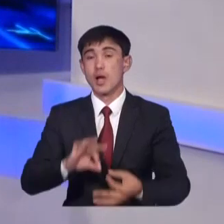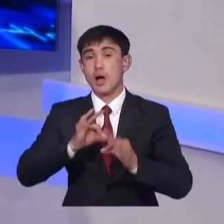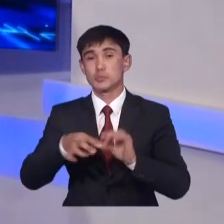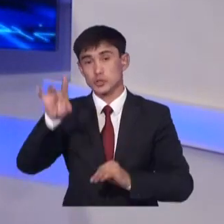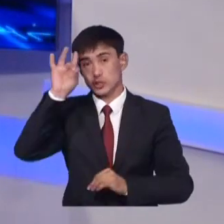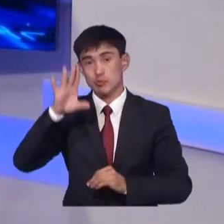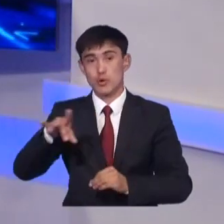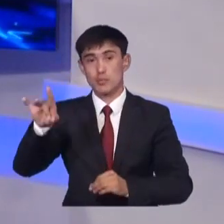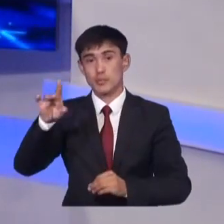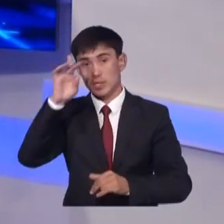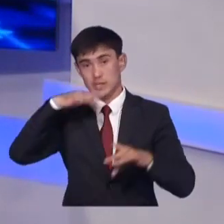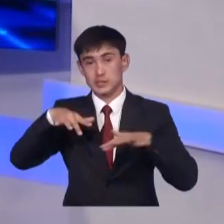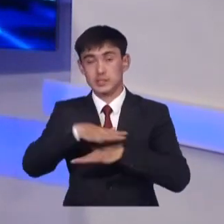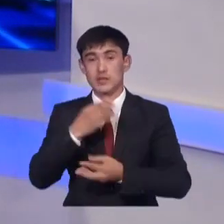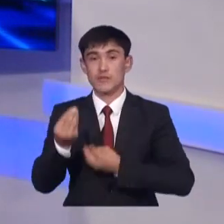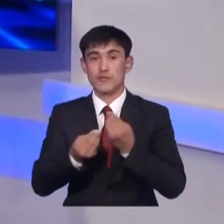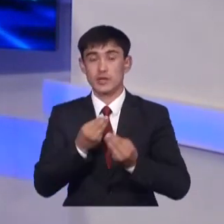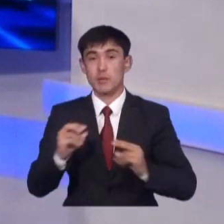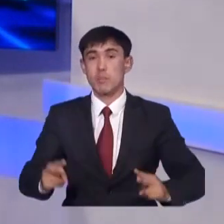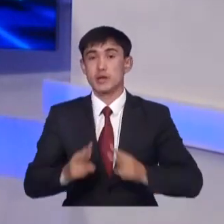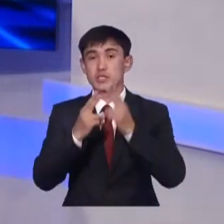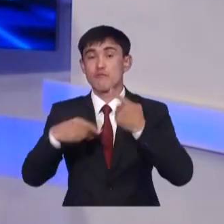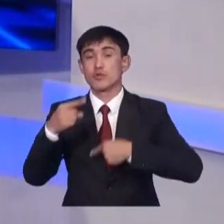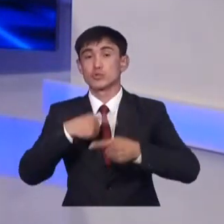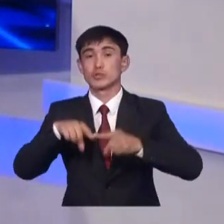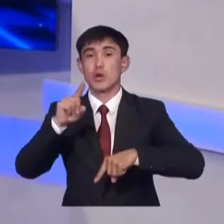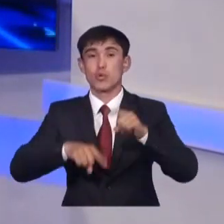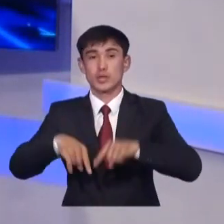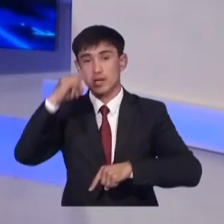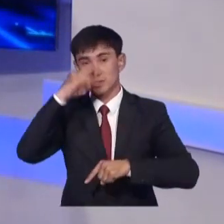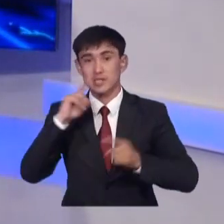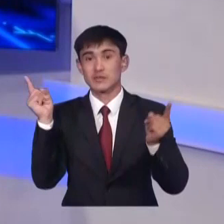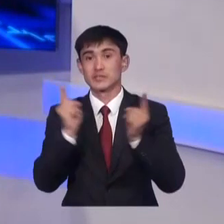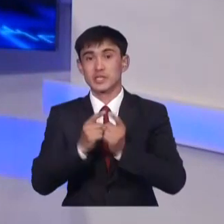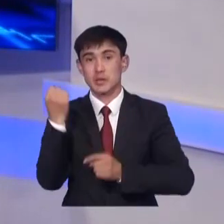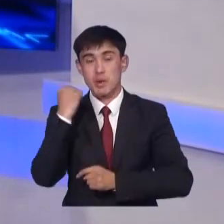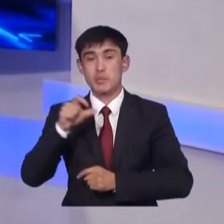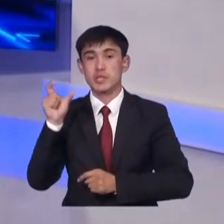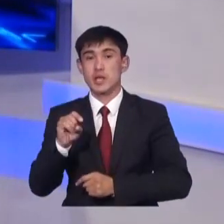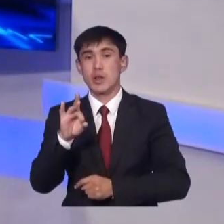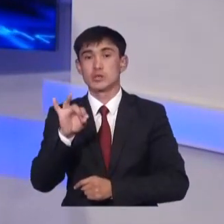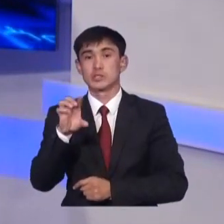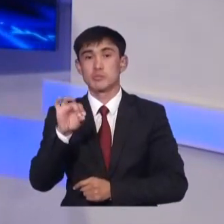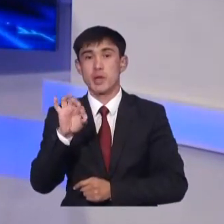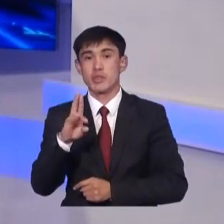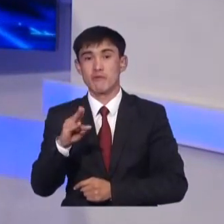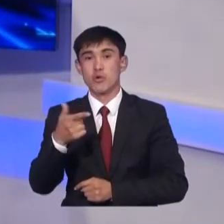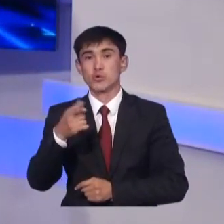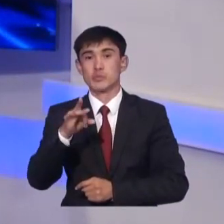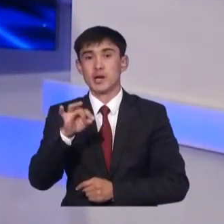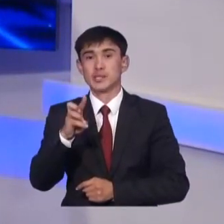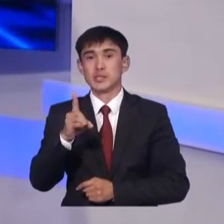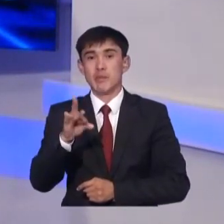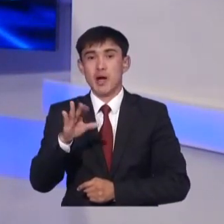Олимпийский чемпион, прославивший Казахстан на играх в Париже, вернулся на родину. Казахстанцы встретили победителей Ельдоса Сметова